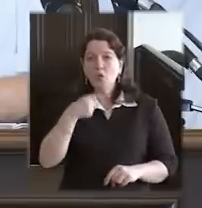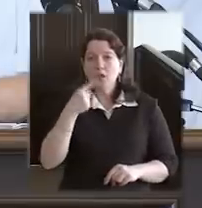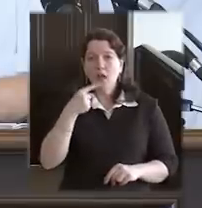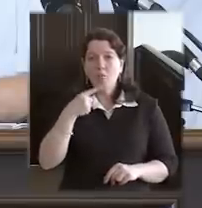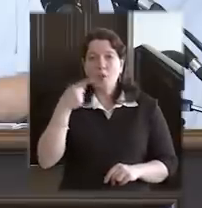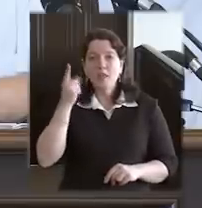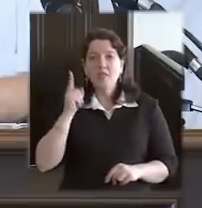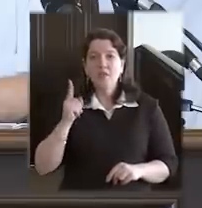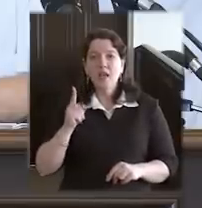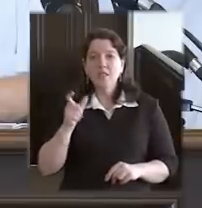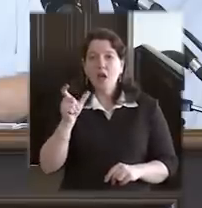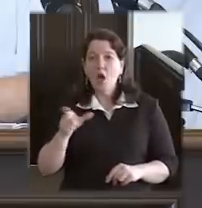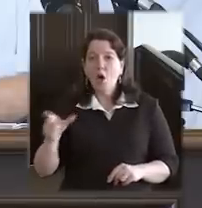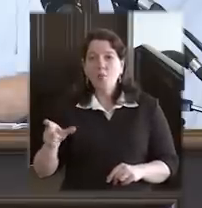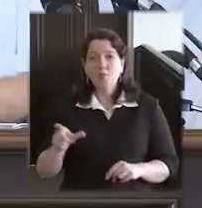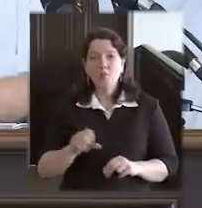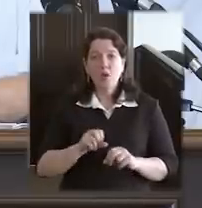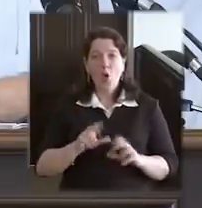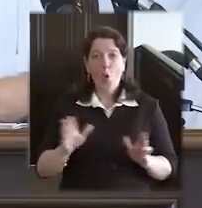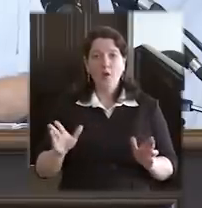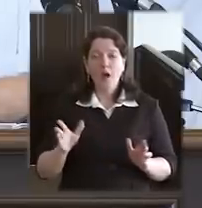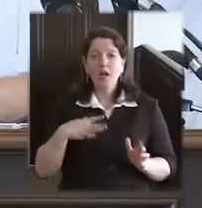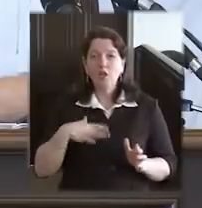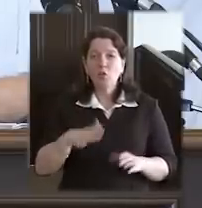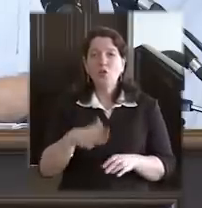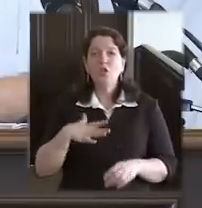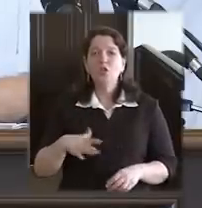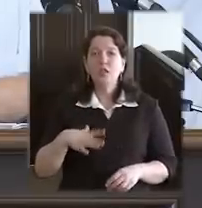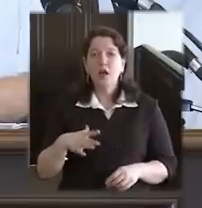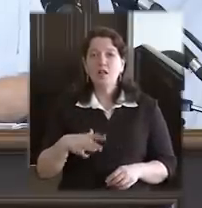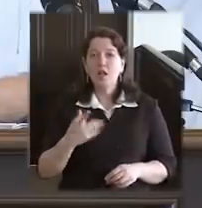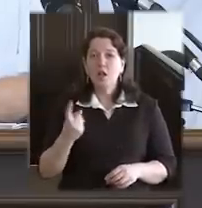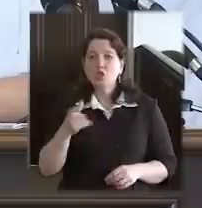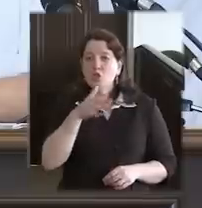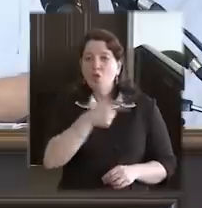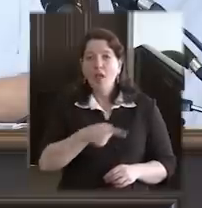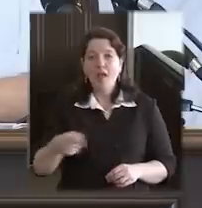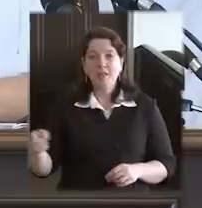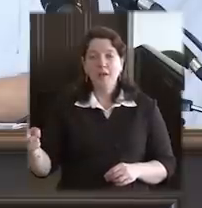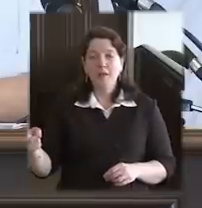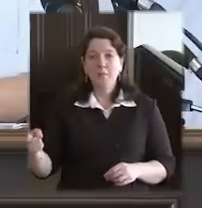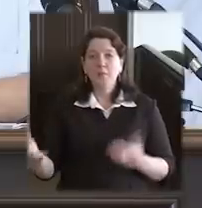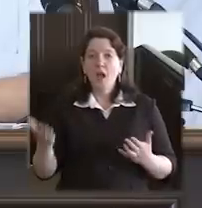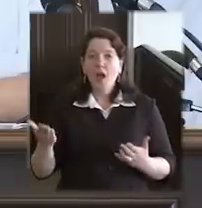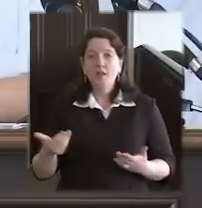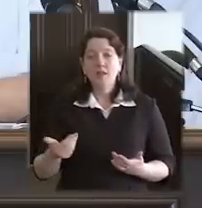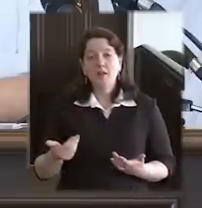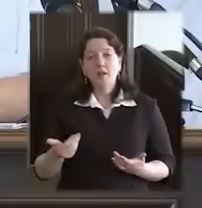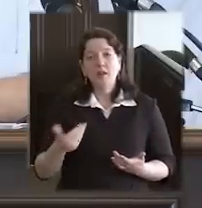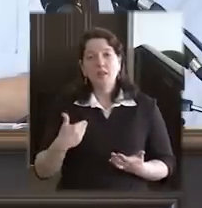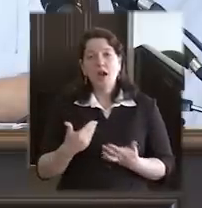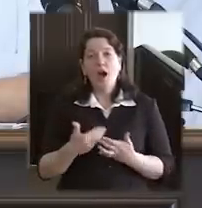пророков, которого они ждали уже столетия многочисленные. А если хотите,